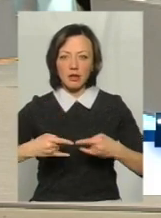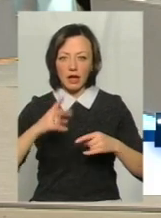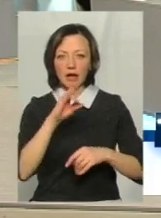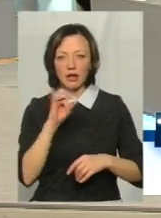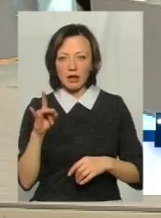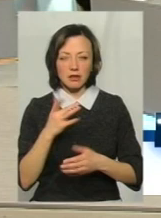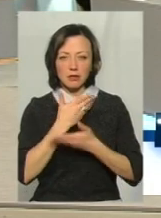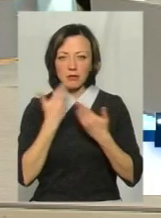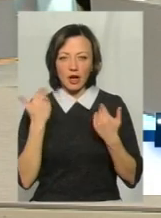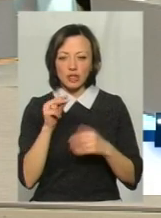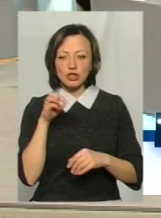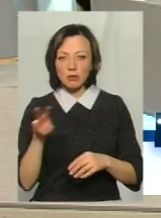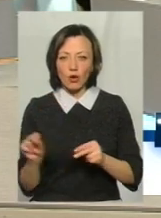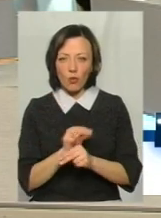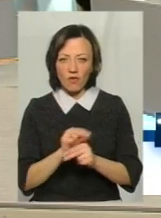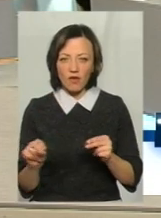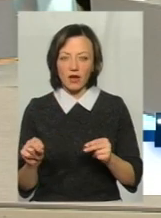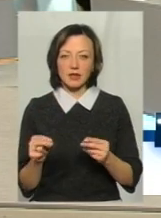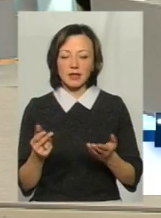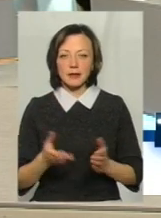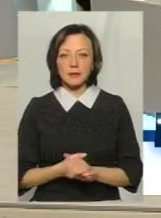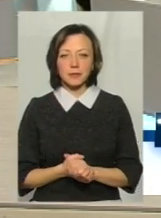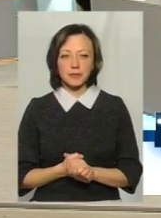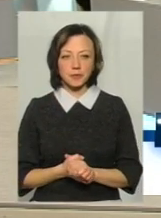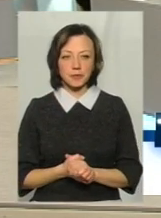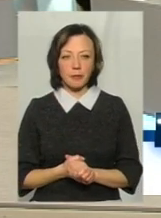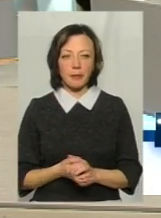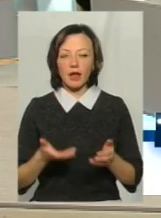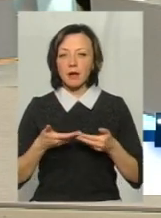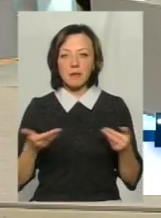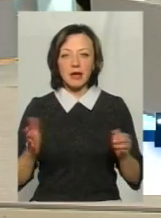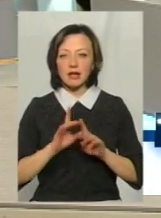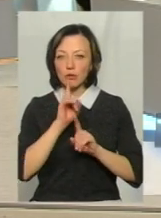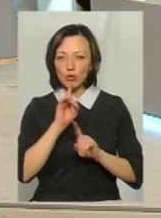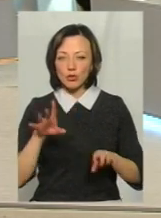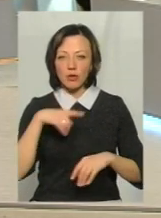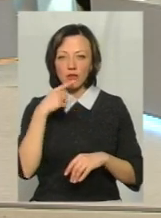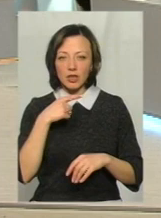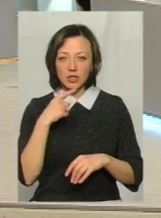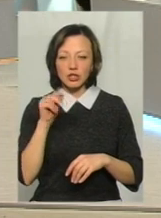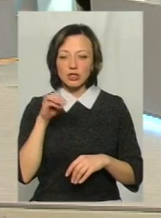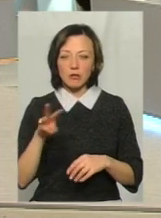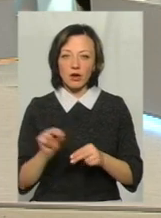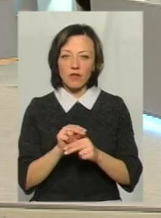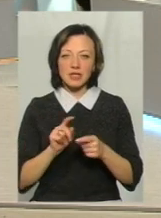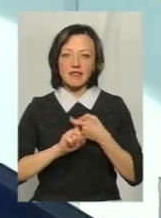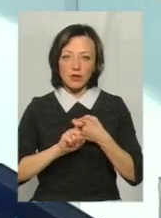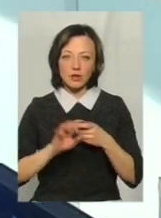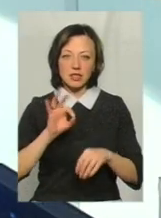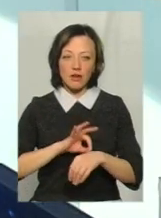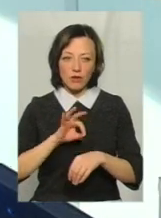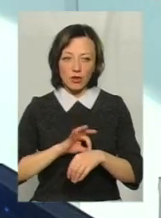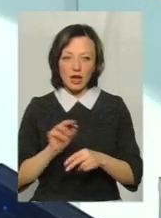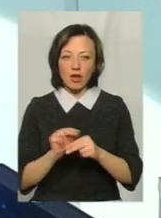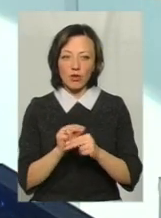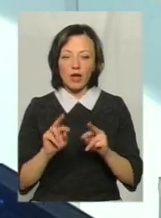його немає там чим лікувати, ну, тобто, ще ну, скажімо так, ми не будемо говорити, що не придумали зовсім чим лікувати, це вірусне захворювання, ми його